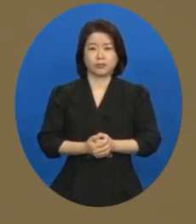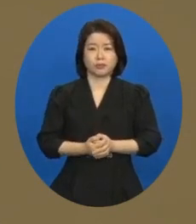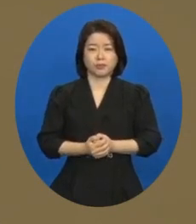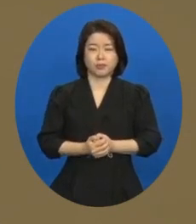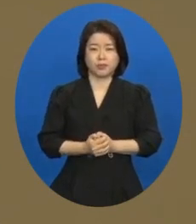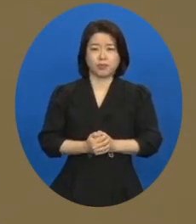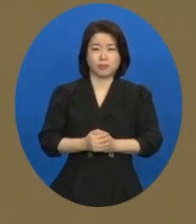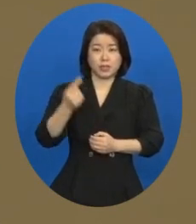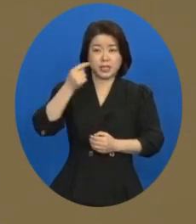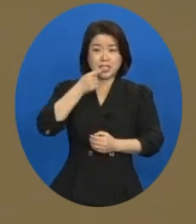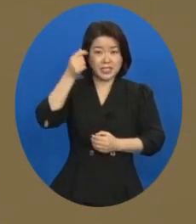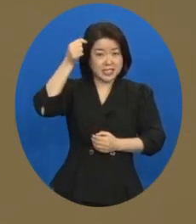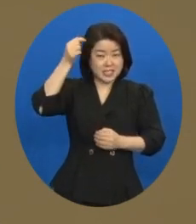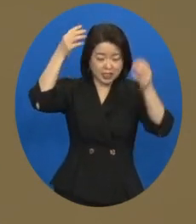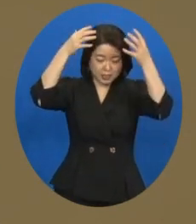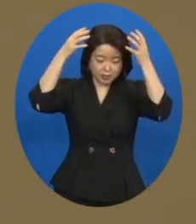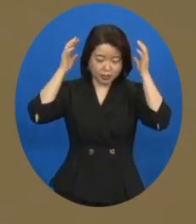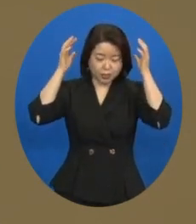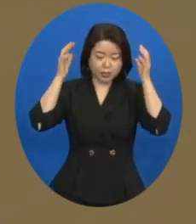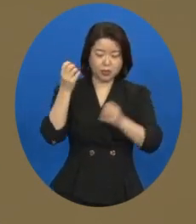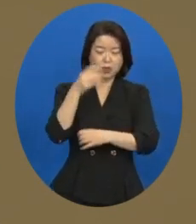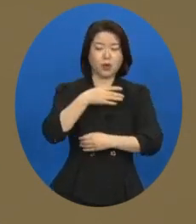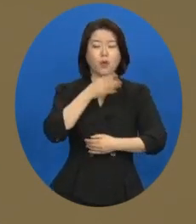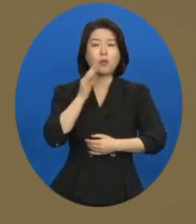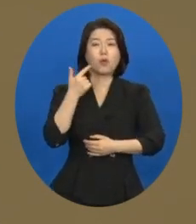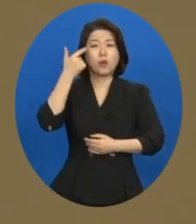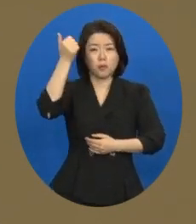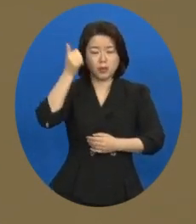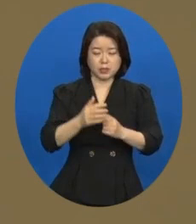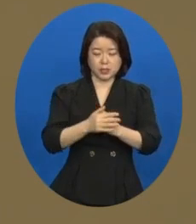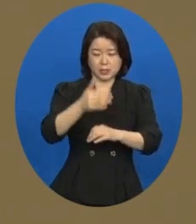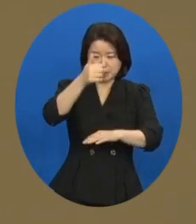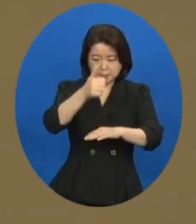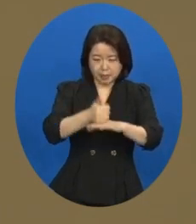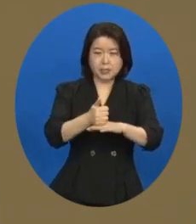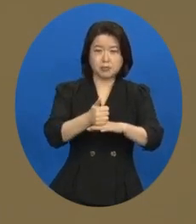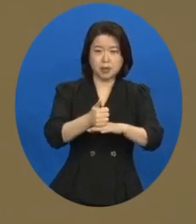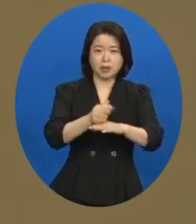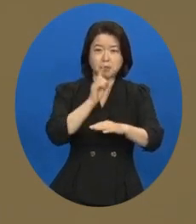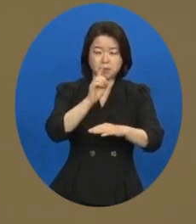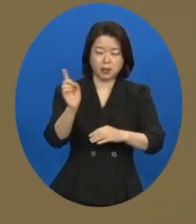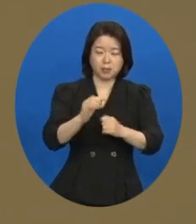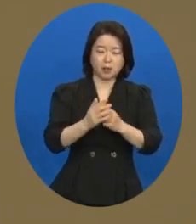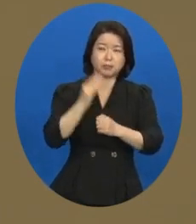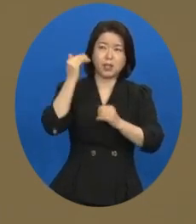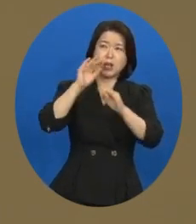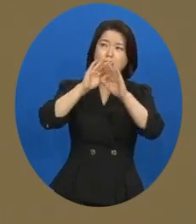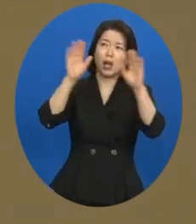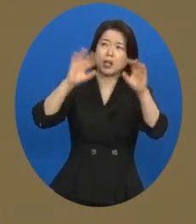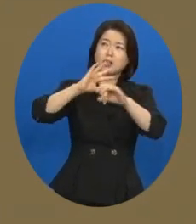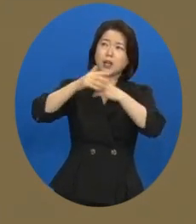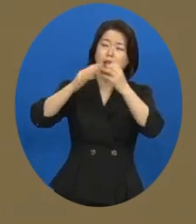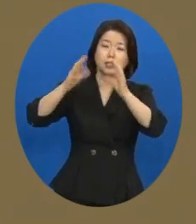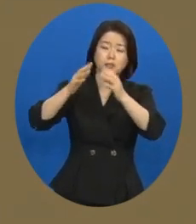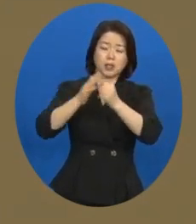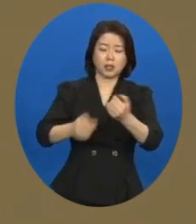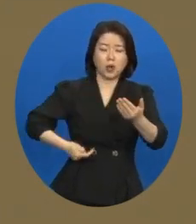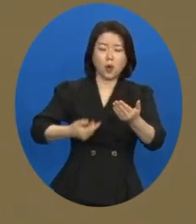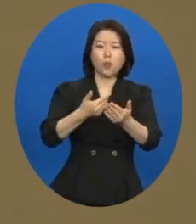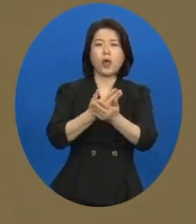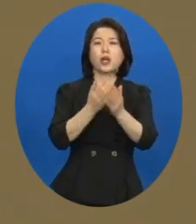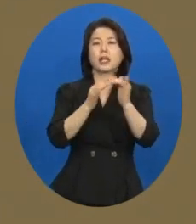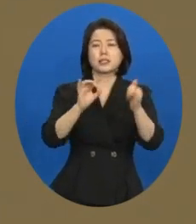백발이 성성한 그 원로 목사님이 마지막으로 하늘나라는 회개한 자만 간다고 했습니다.